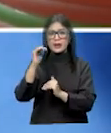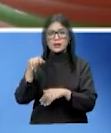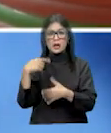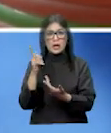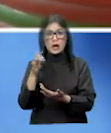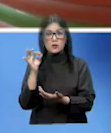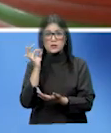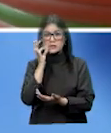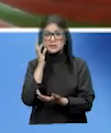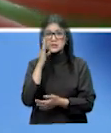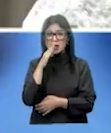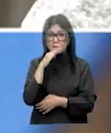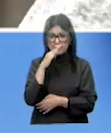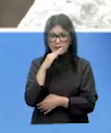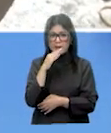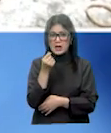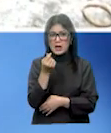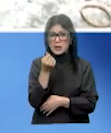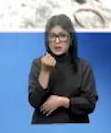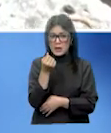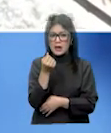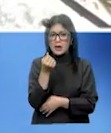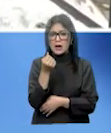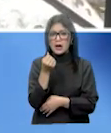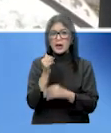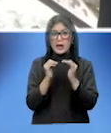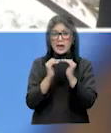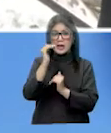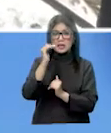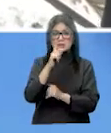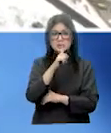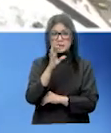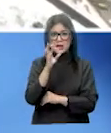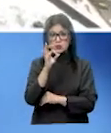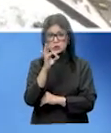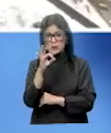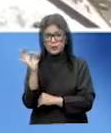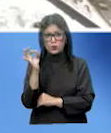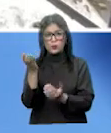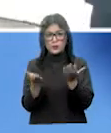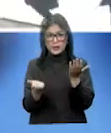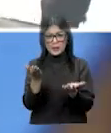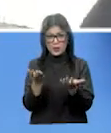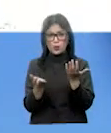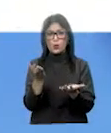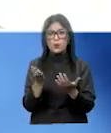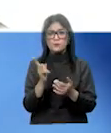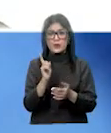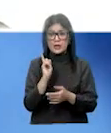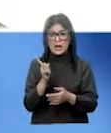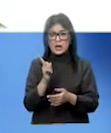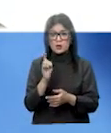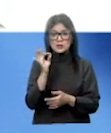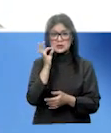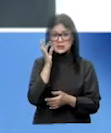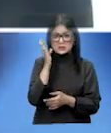mengalami peningkatan sebesar eh Rp100.000 per kg sedangkan cabai keriting merah naik